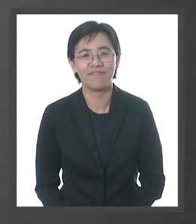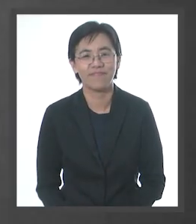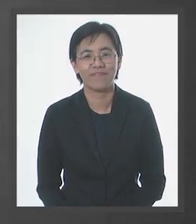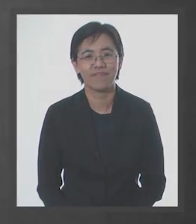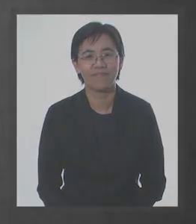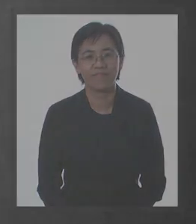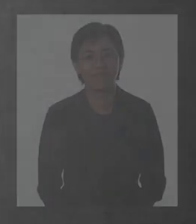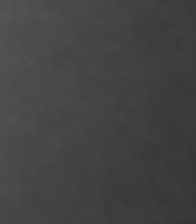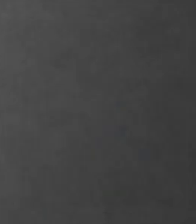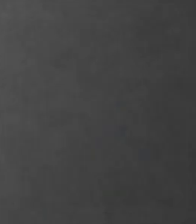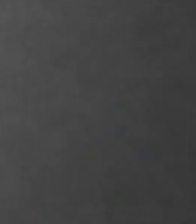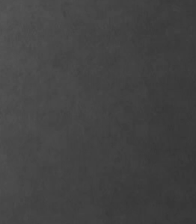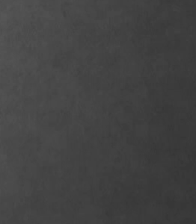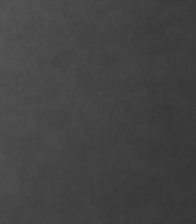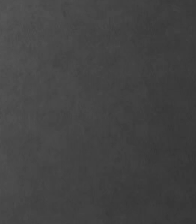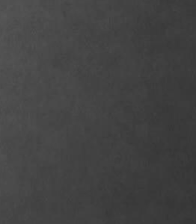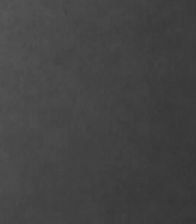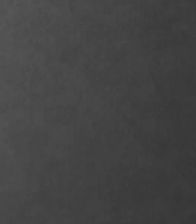คียงบ่าเคียงไหล